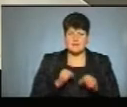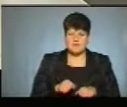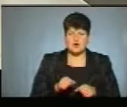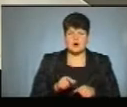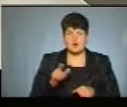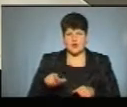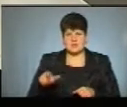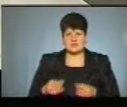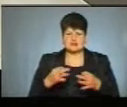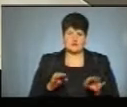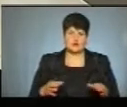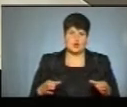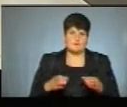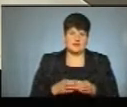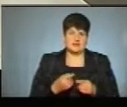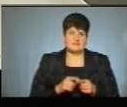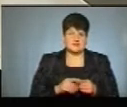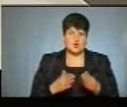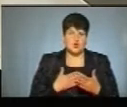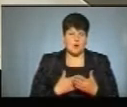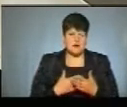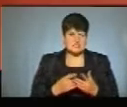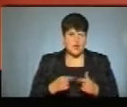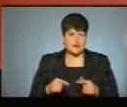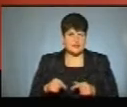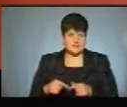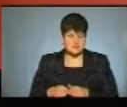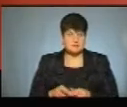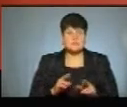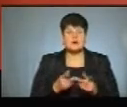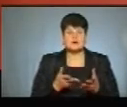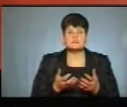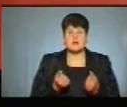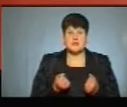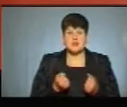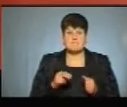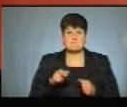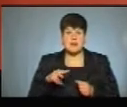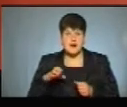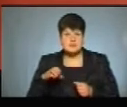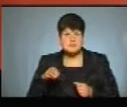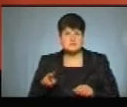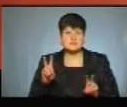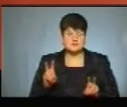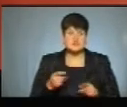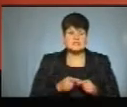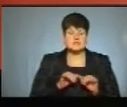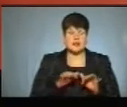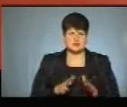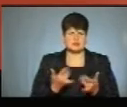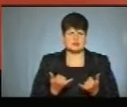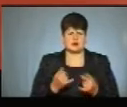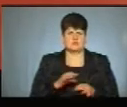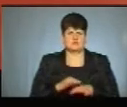свободу об'єднання в такій громадській організації. Як сприймає пласт, як всеукраїнська організація, а такі речі, які зараз